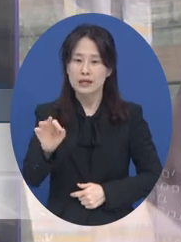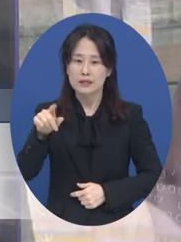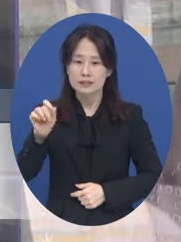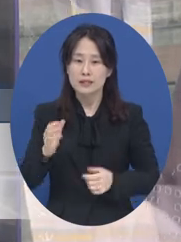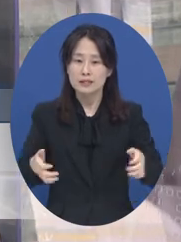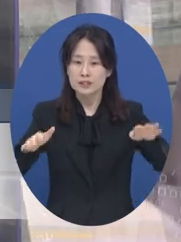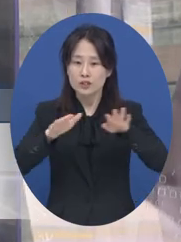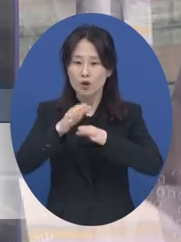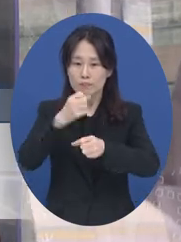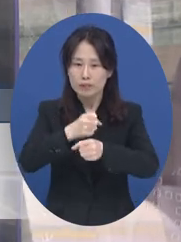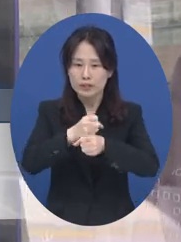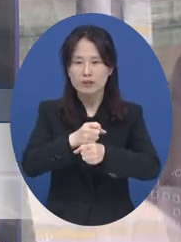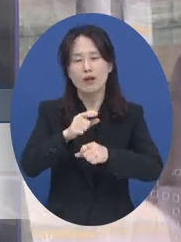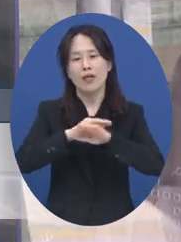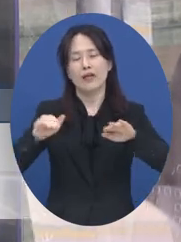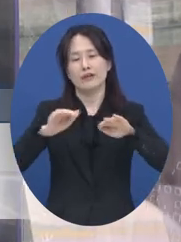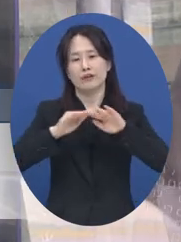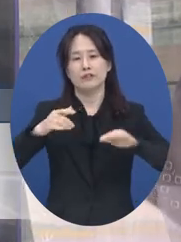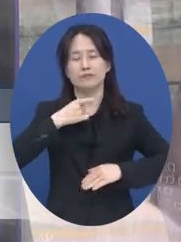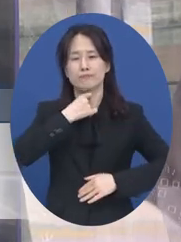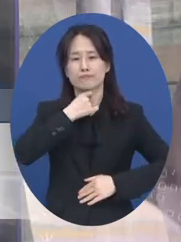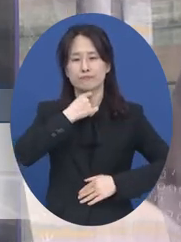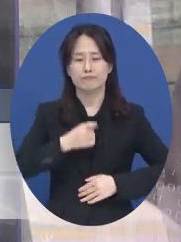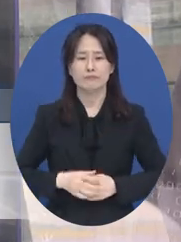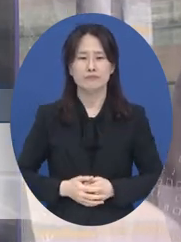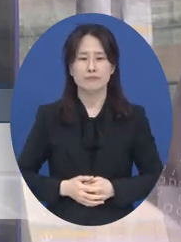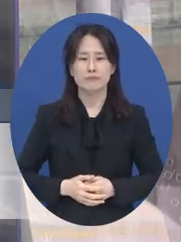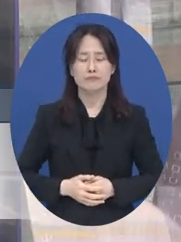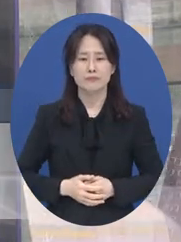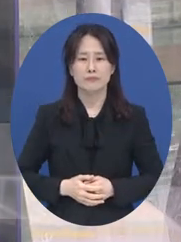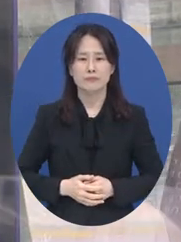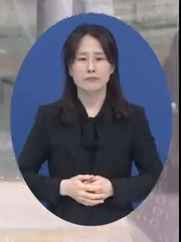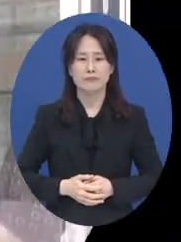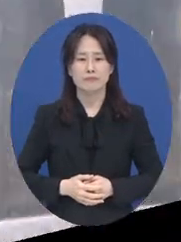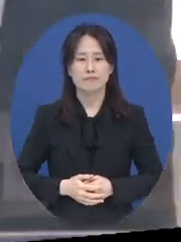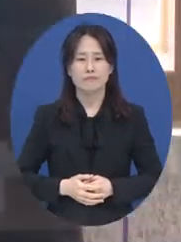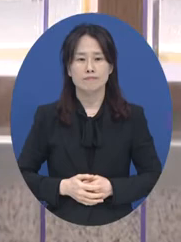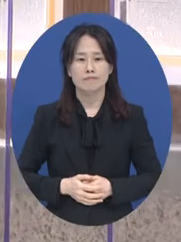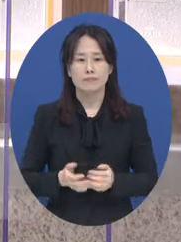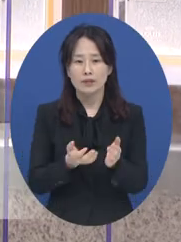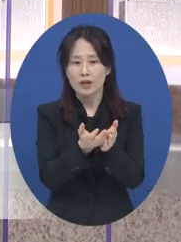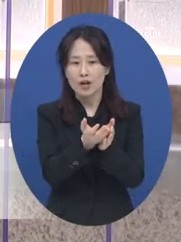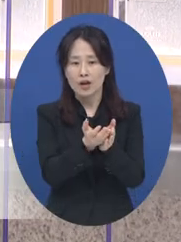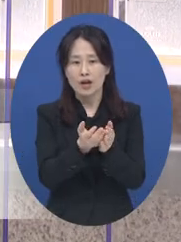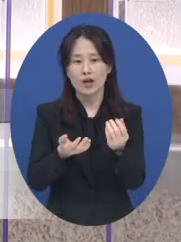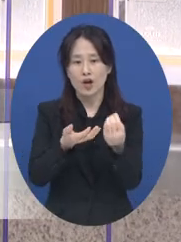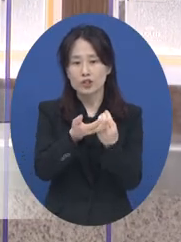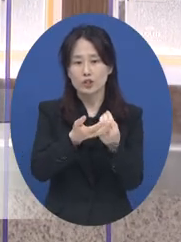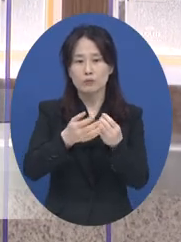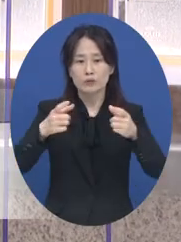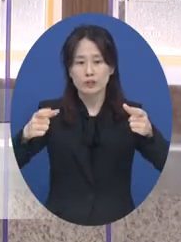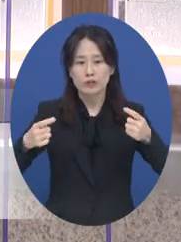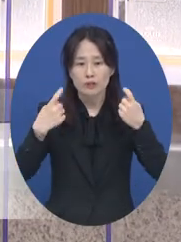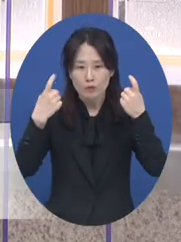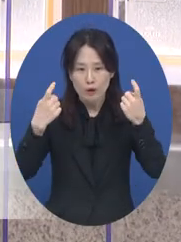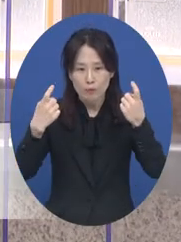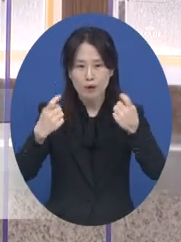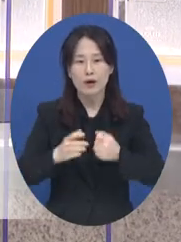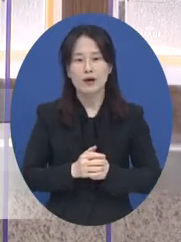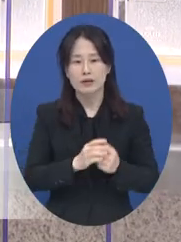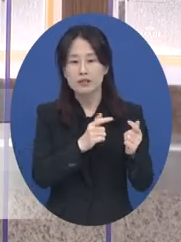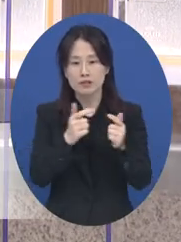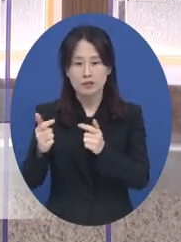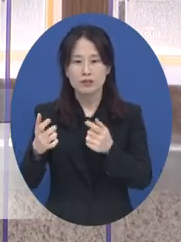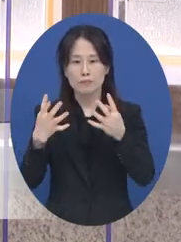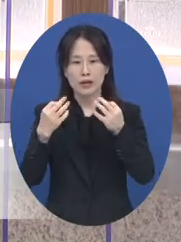물량장 시설을 하여 이를 해결하고자 합니다. 항만 섬 지역에 대한 어떤